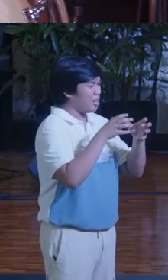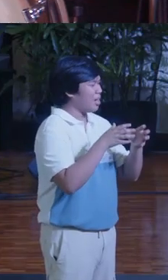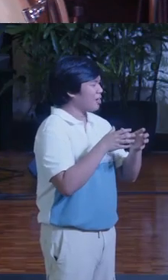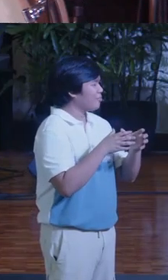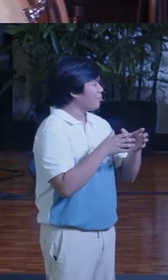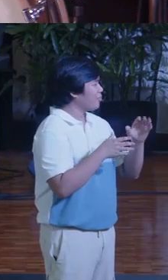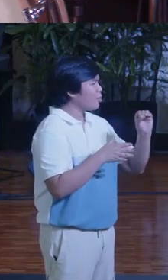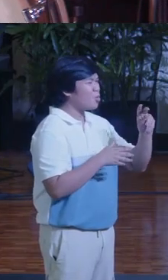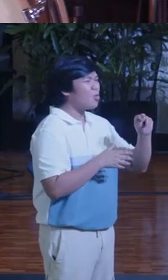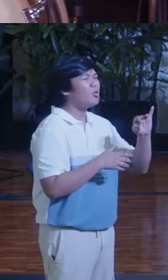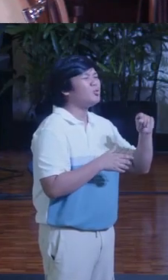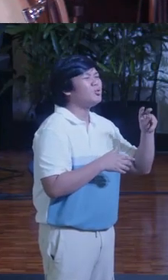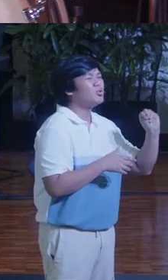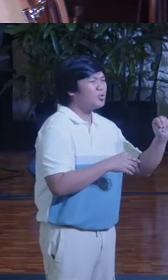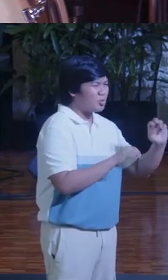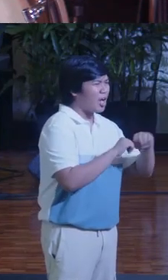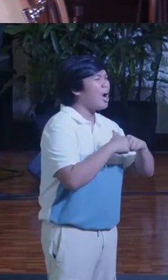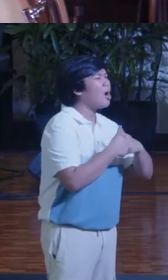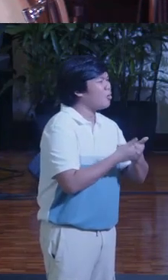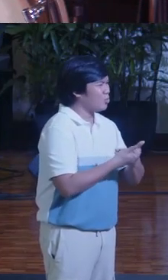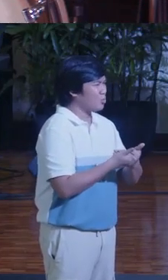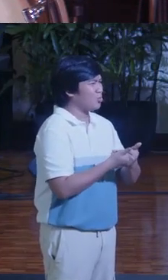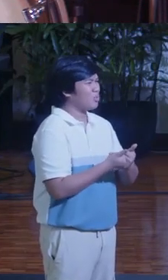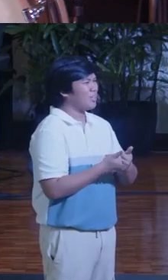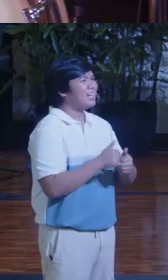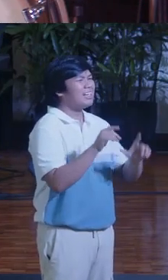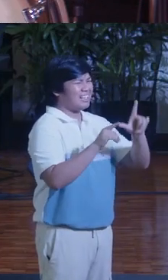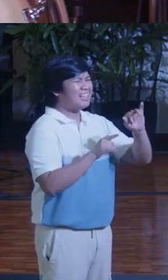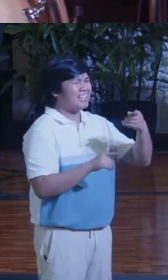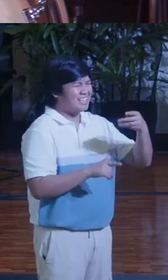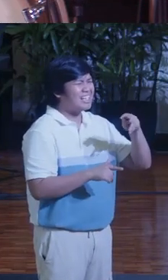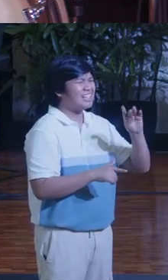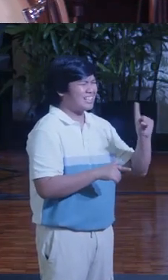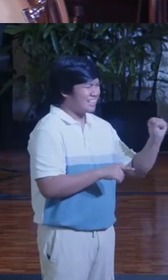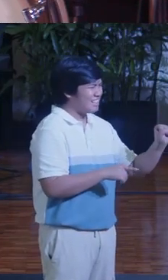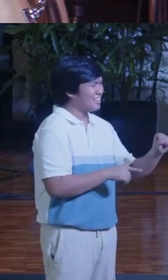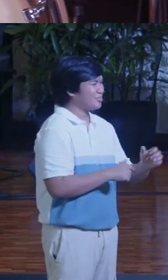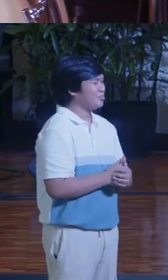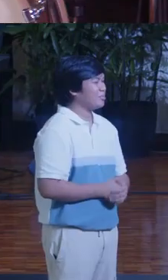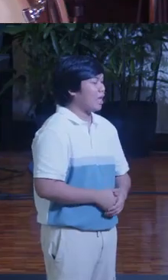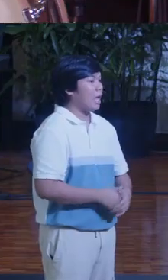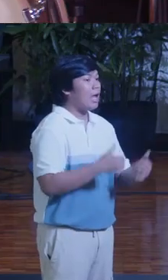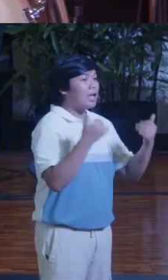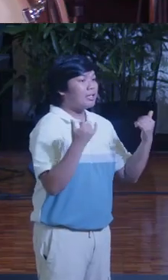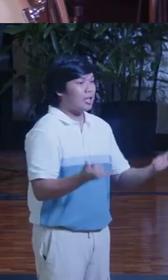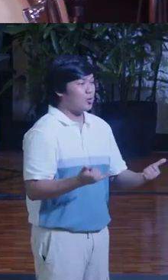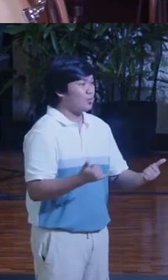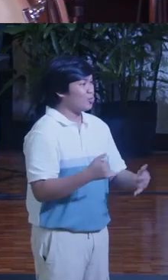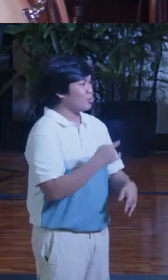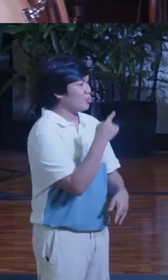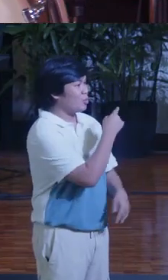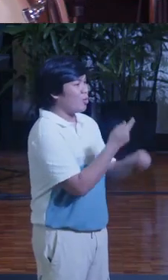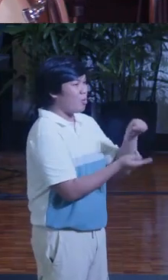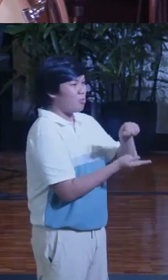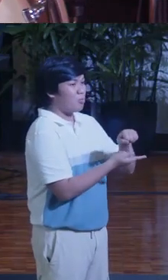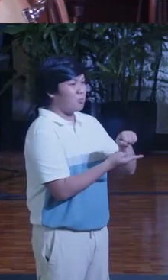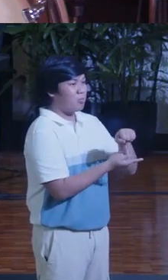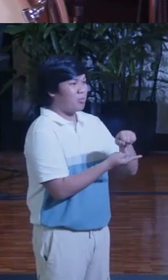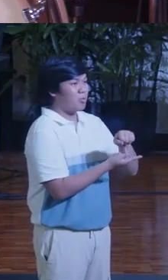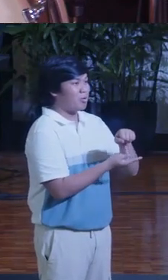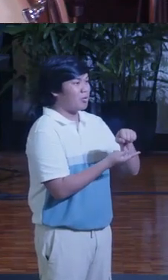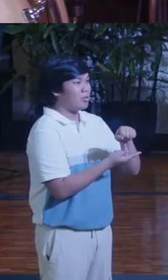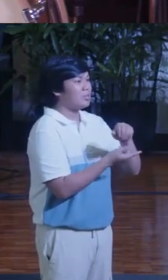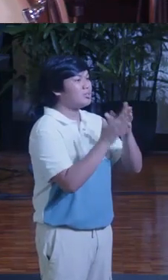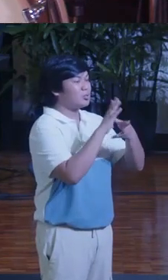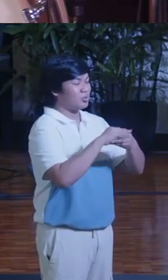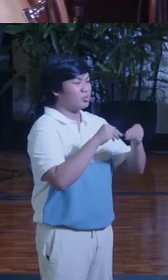isang allegory. Kung meron pong isang biblical na allegory, Pilgrim's Progress. Sino